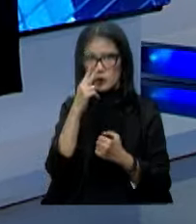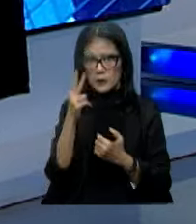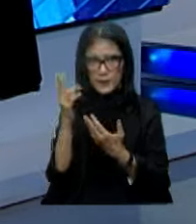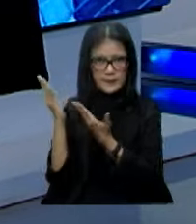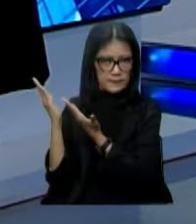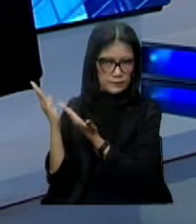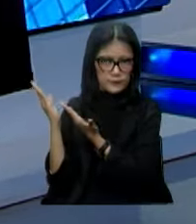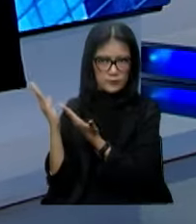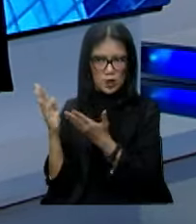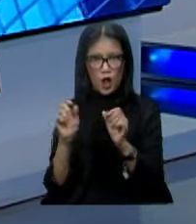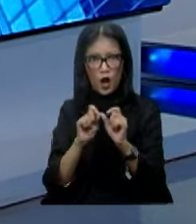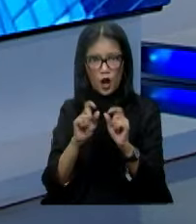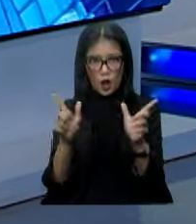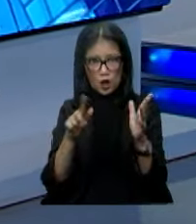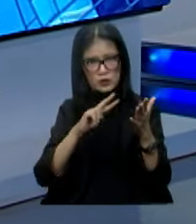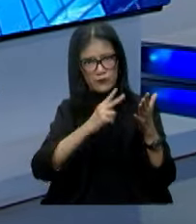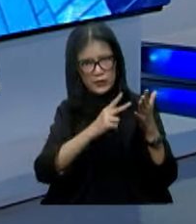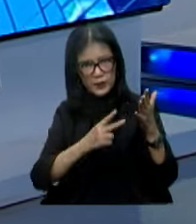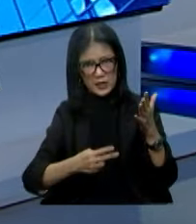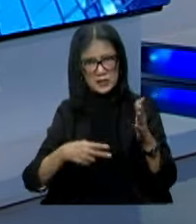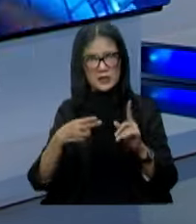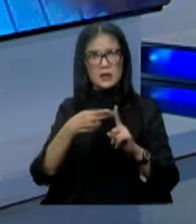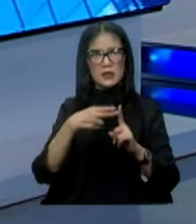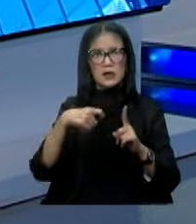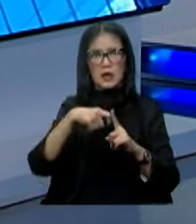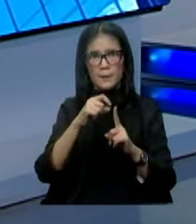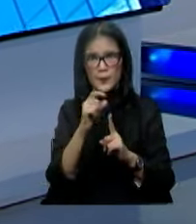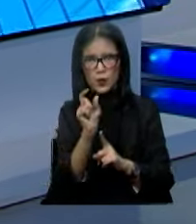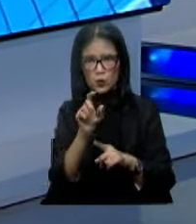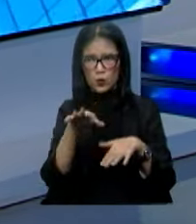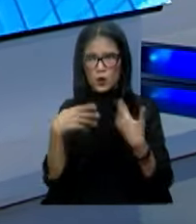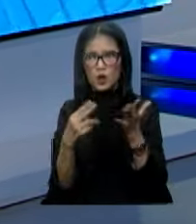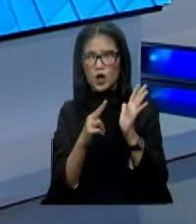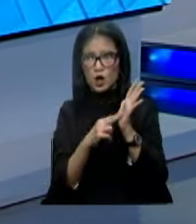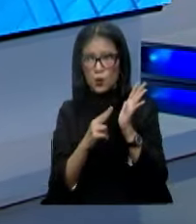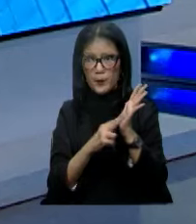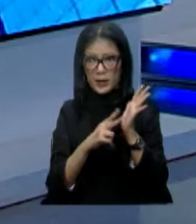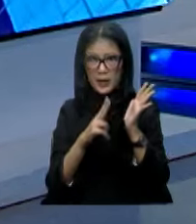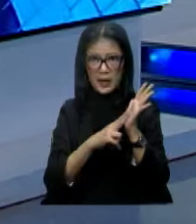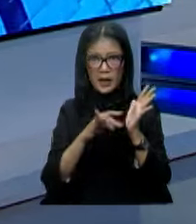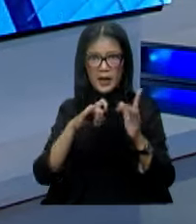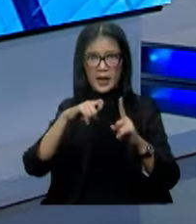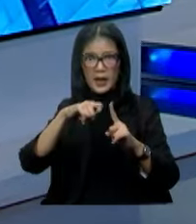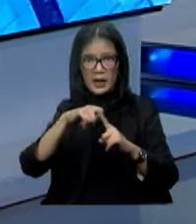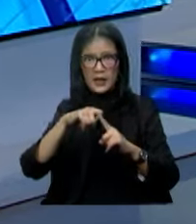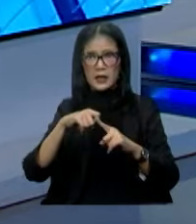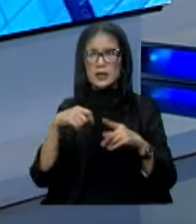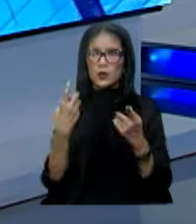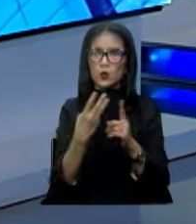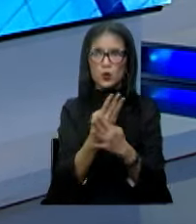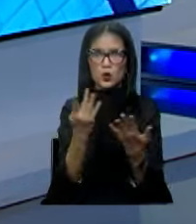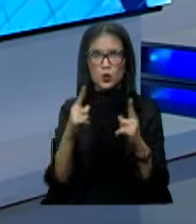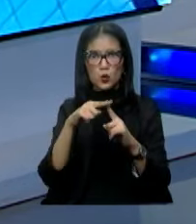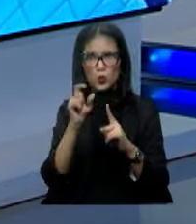lolos verifikasi faktual KPU meskipun dinyatakan telah mencatut nomor induk kependudukan atau NIK sejumlah warga